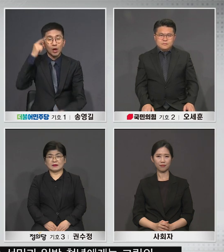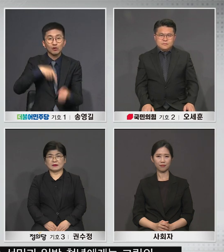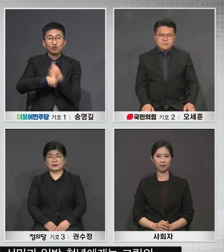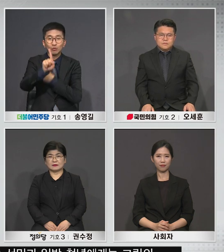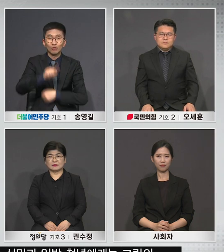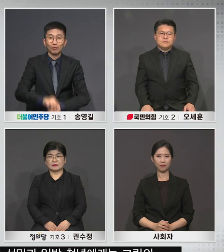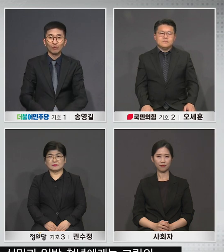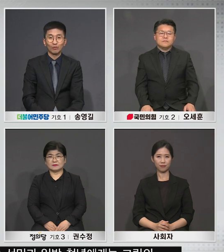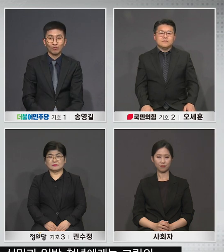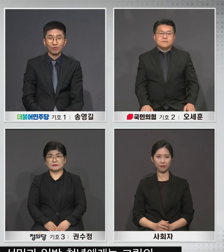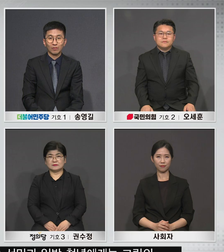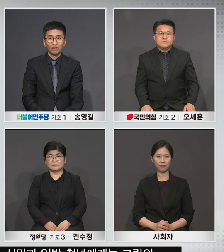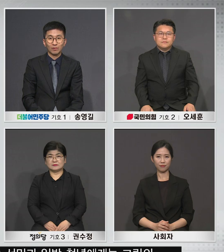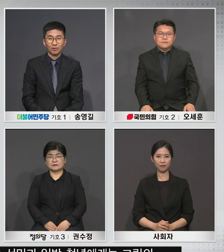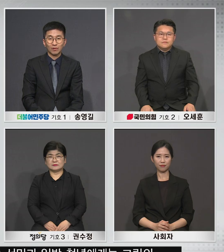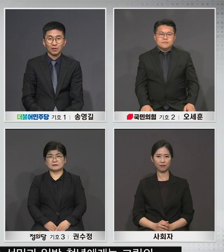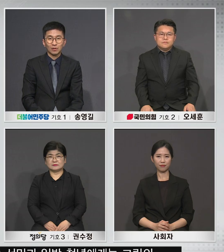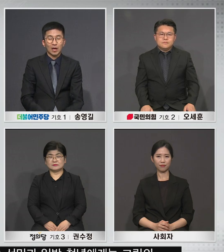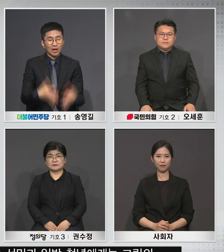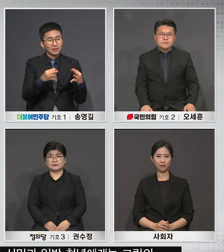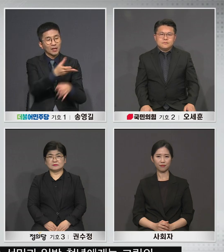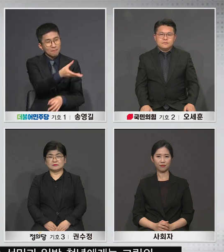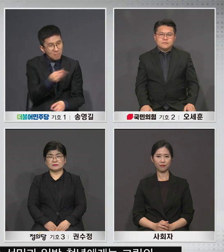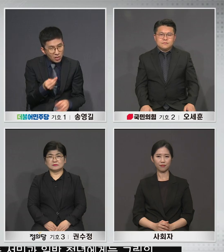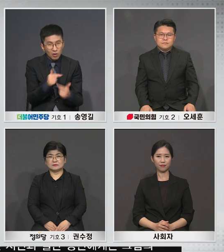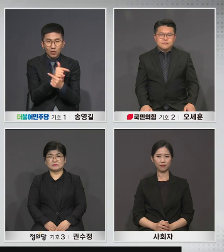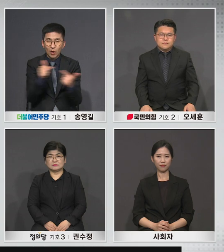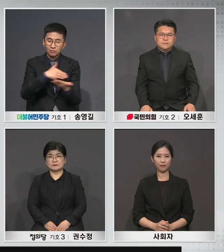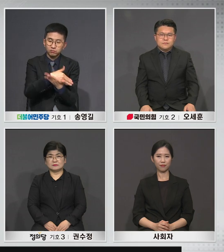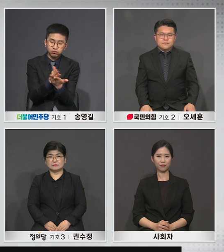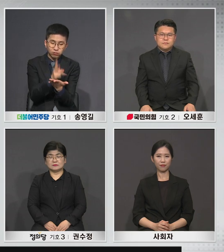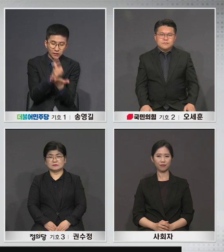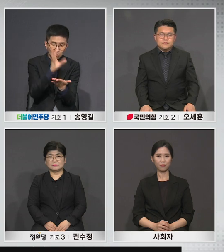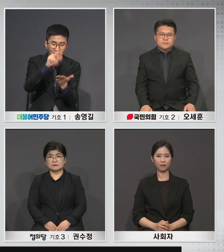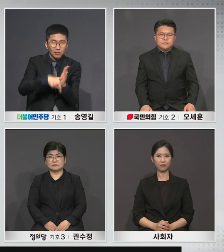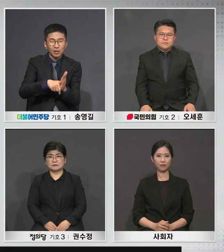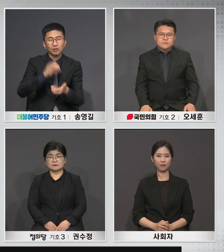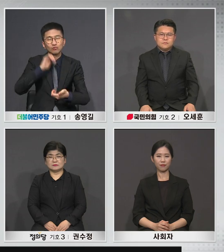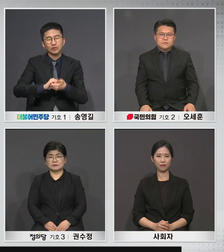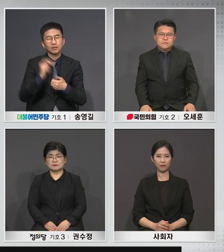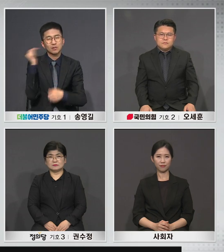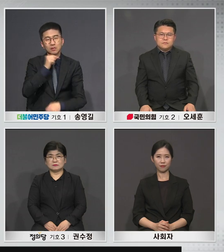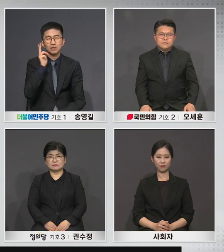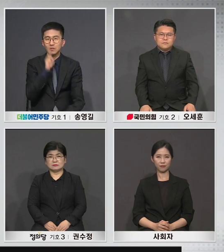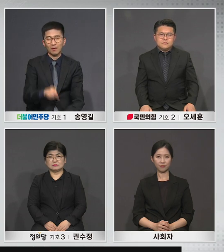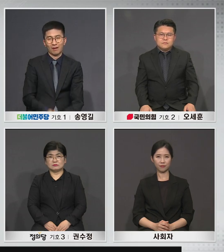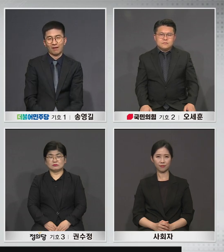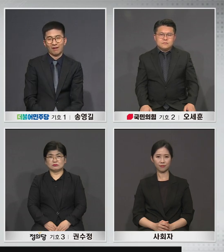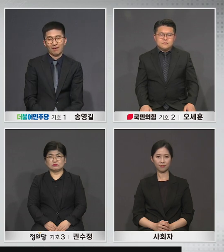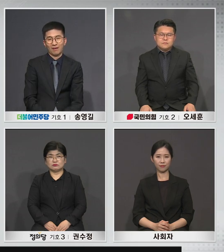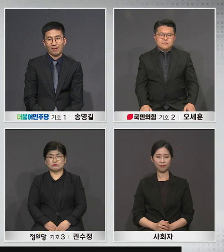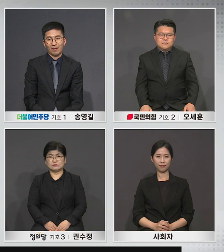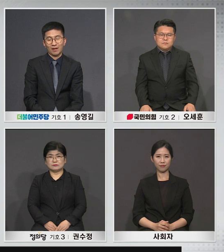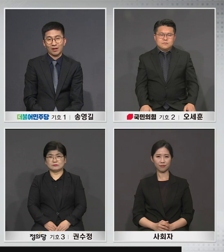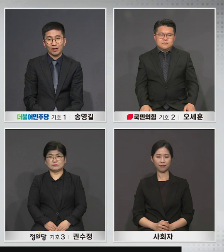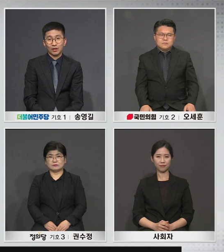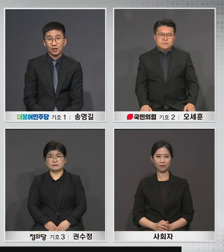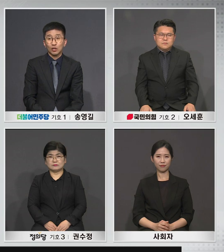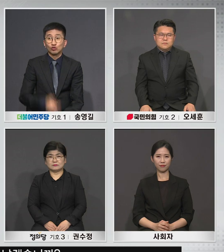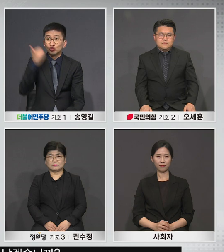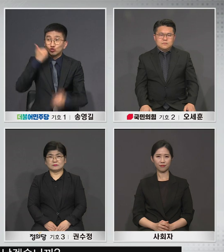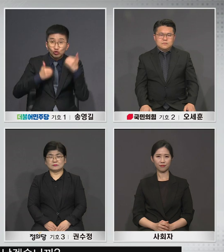그것은 LTV, DTI 다 규제가 되기 때문에 그렇습니다. 저 송영길은 누구나 집 누구나 보증 시스템을 통해서